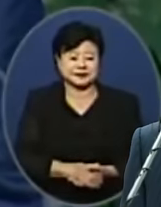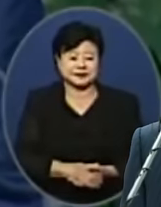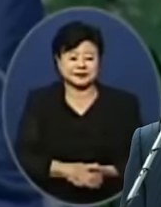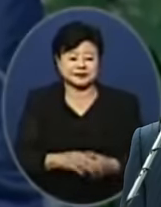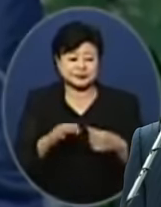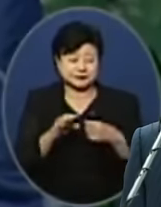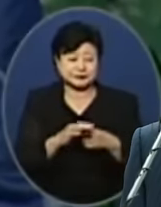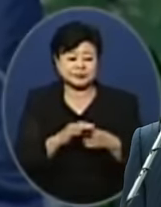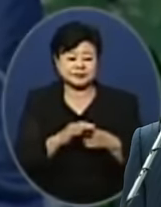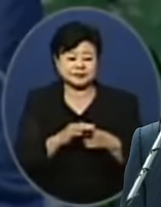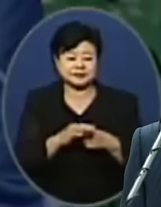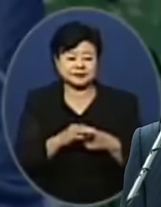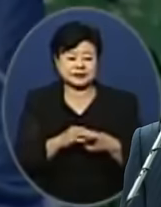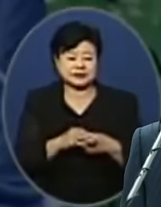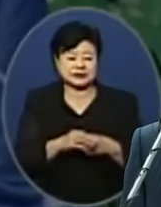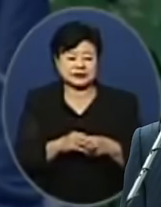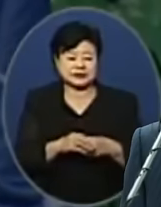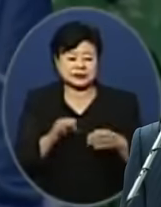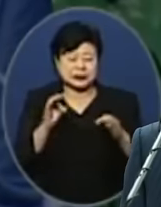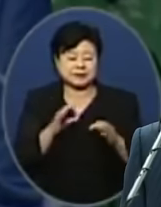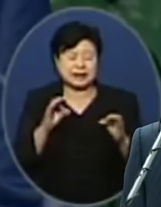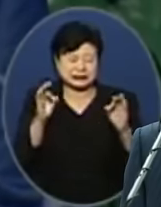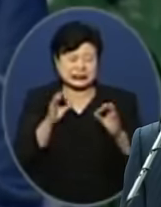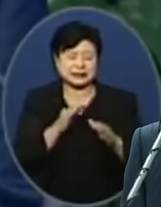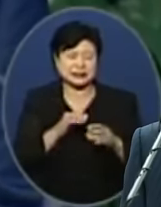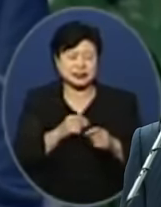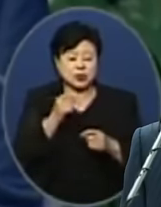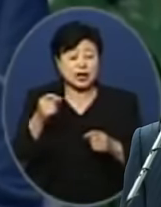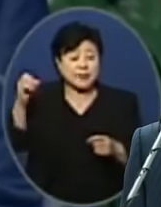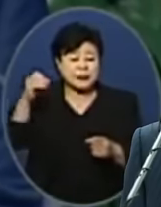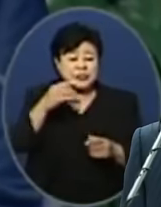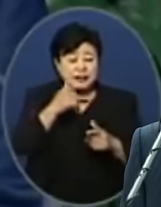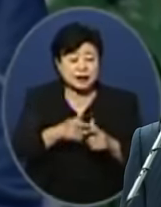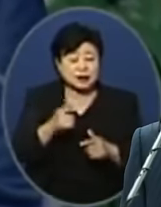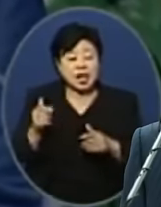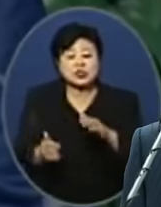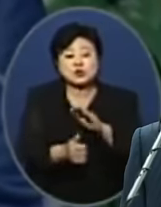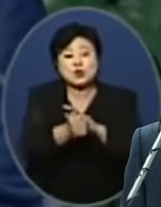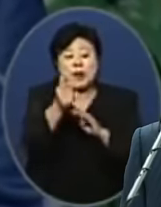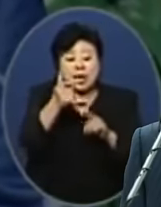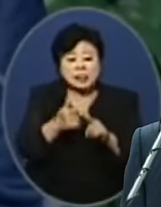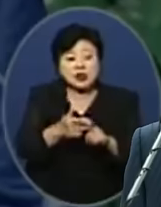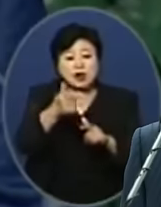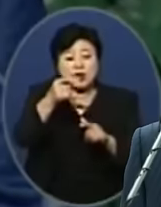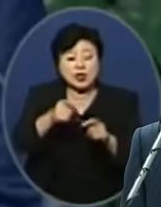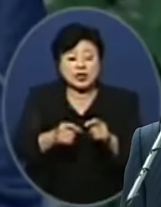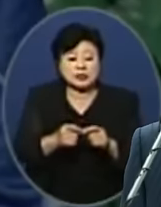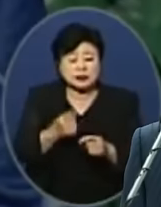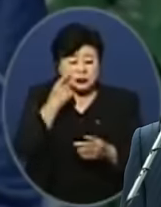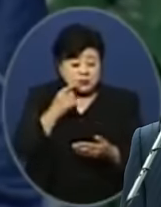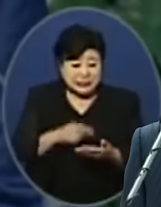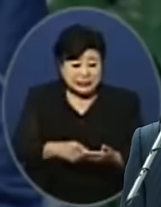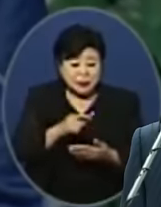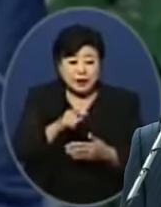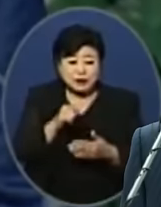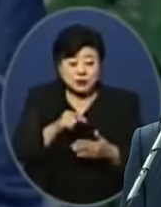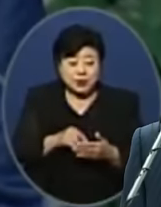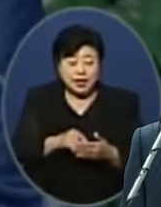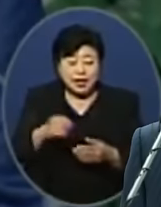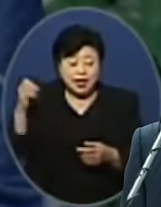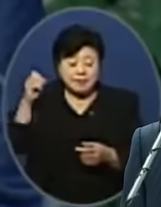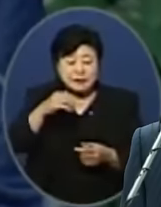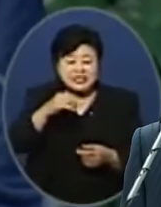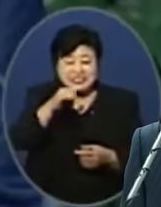빛이면 그는 얼마 안 있다가 사라지는 것입니다. 영원한 빛은 영원한 소망인 것입니다. 예수님을 찾으면 그 속에